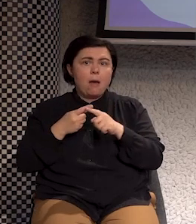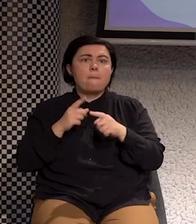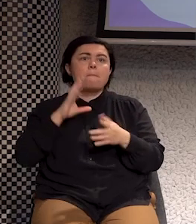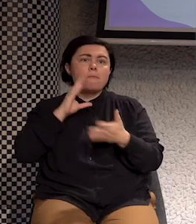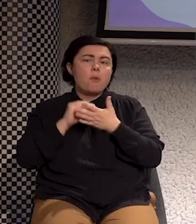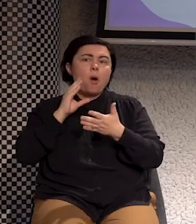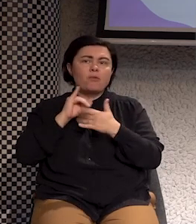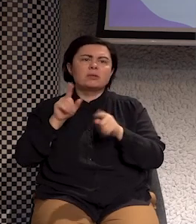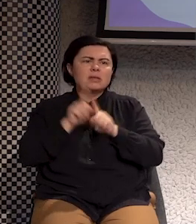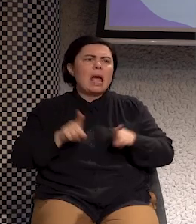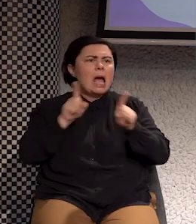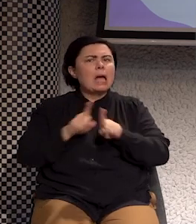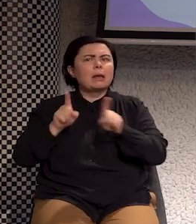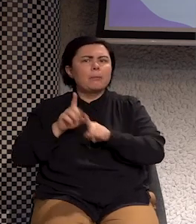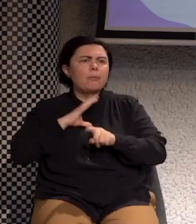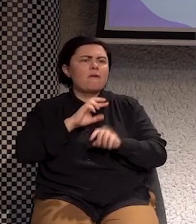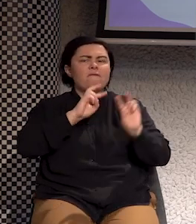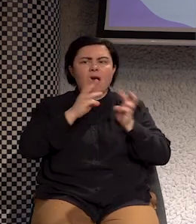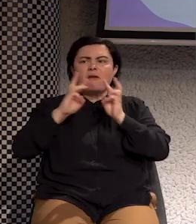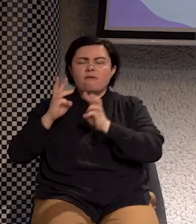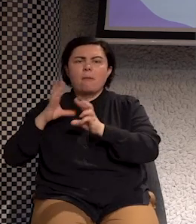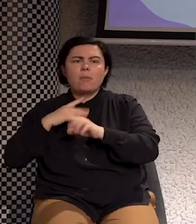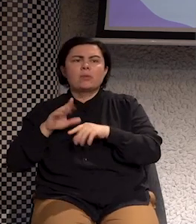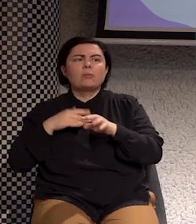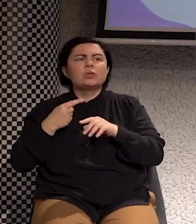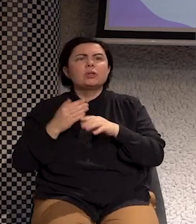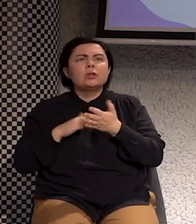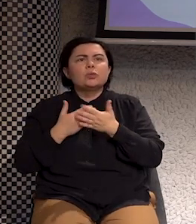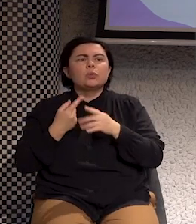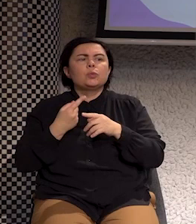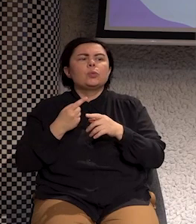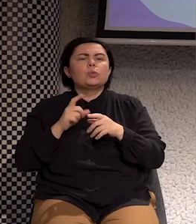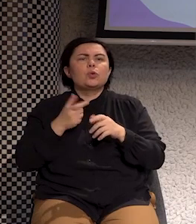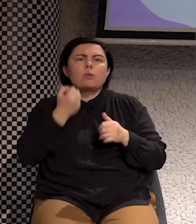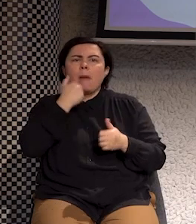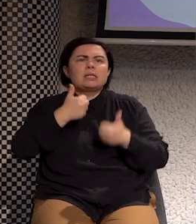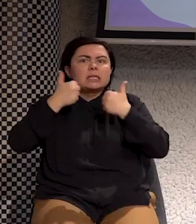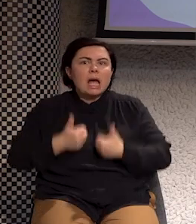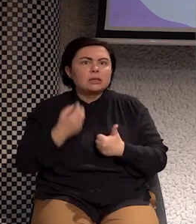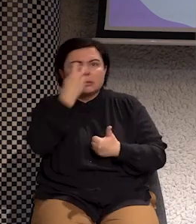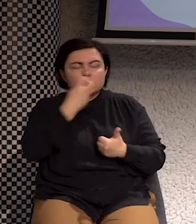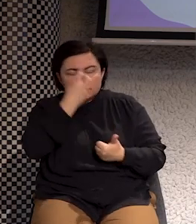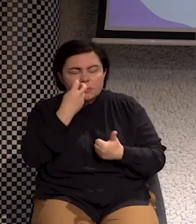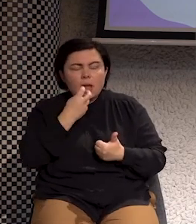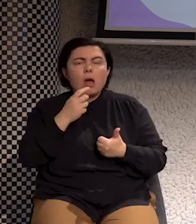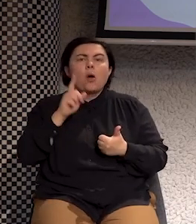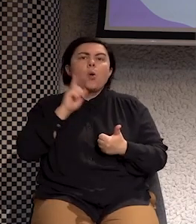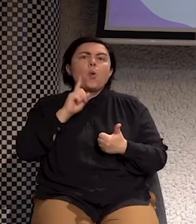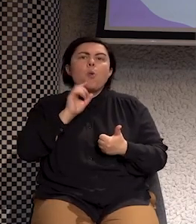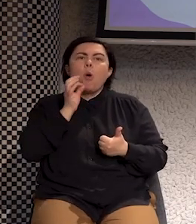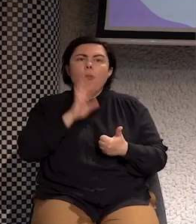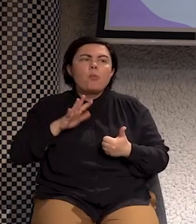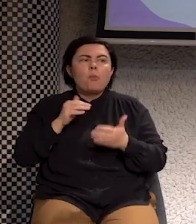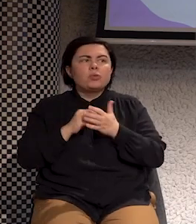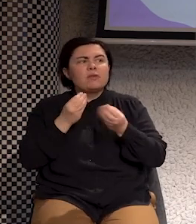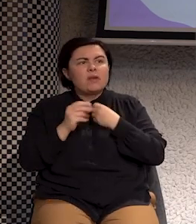się z warsztatów na warsztaty, że gdzieś on z reguły trwał dłużej, że bardziej chłopców zatrzymywał albo że potrzebowali więcej czasu na